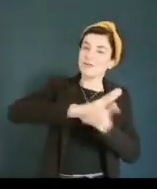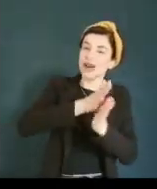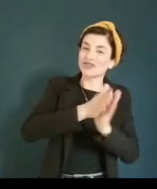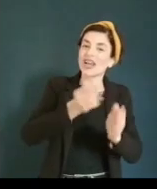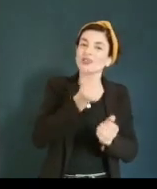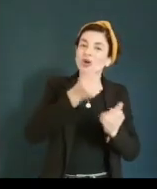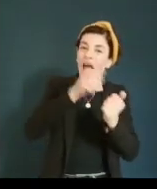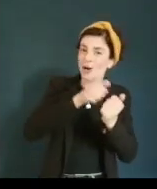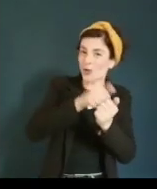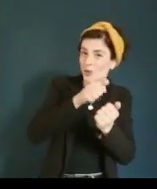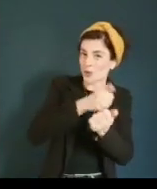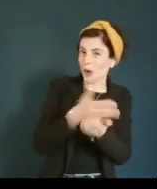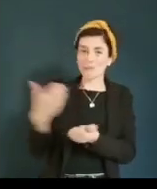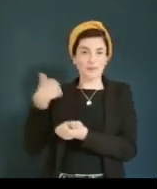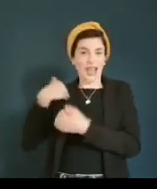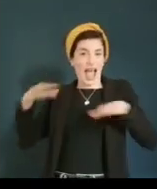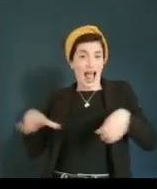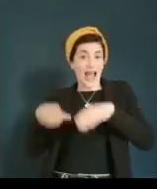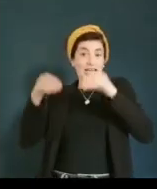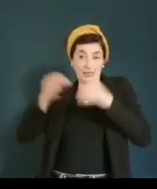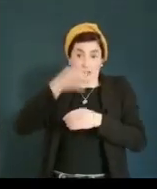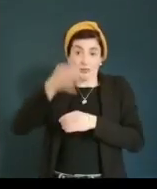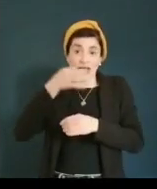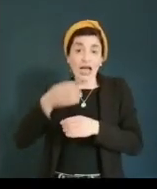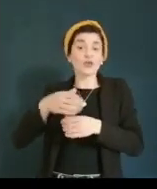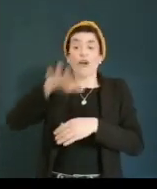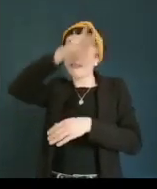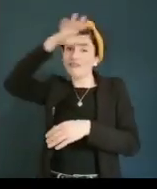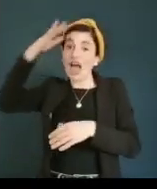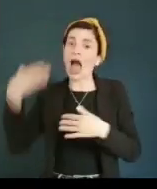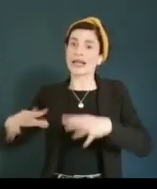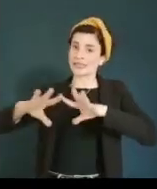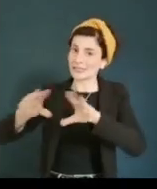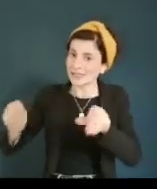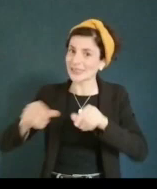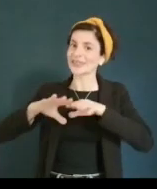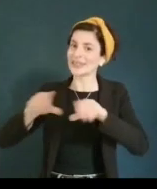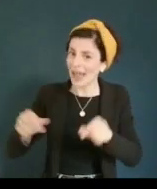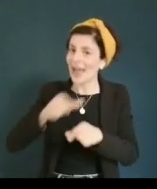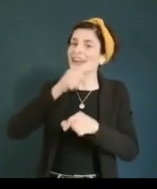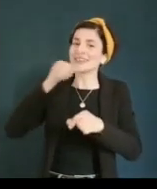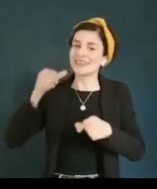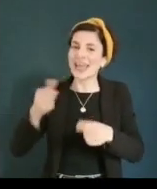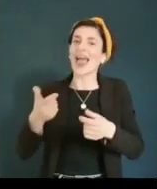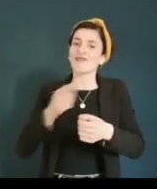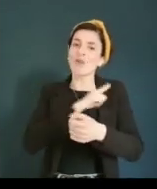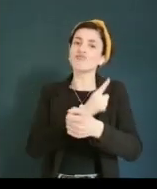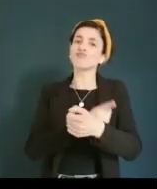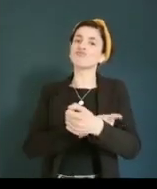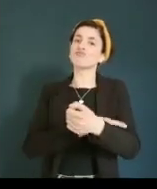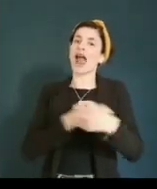semola rimacinata di grano duro. E come vi dicevo all'inizio, tanto tanto olio di gomito, che poi ci fa